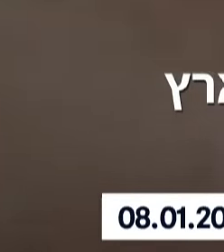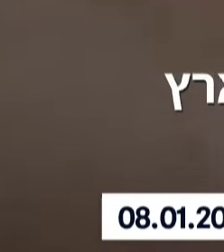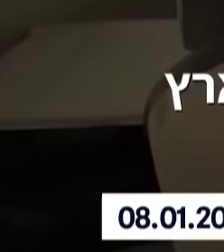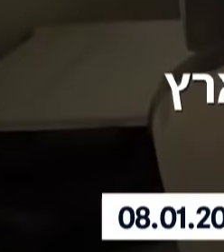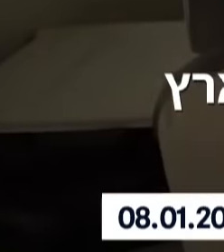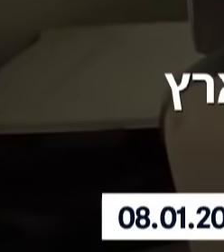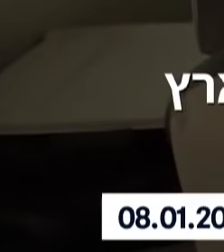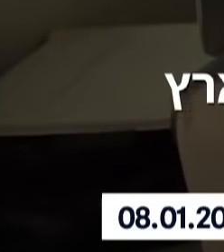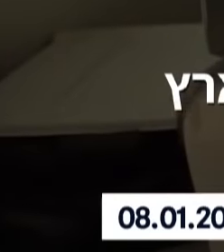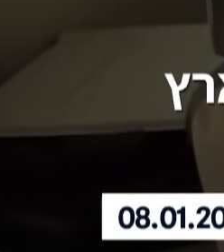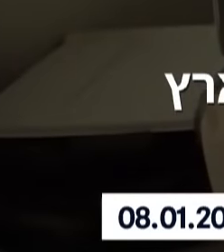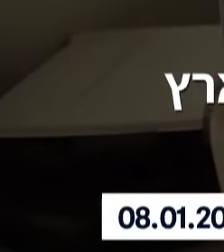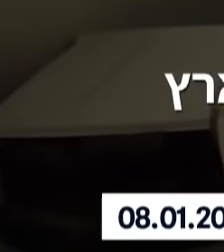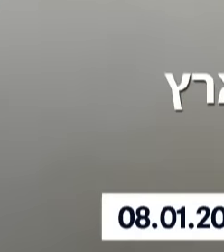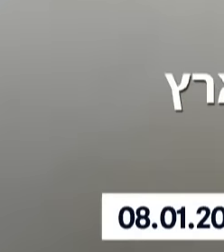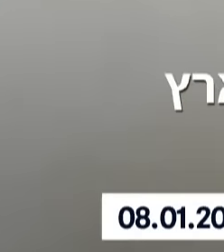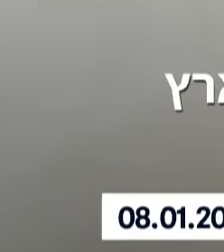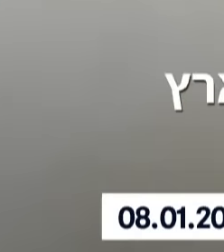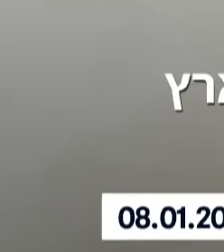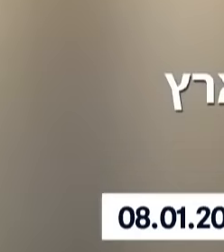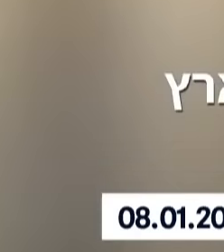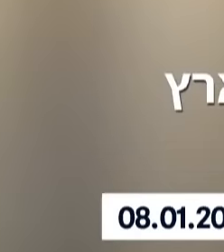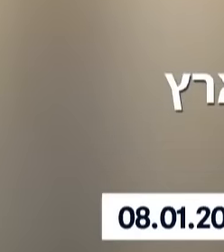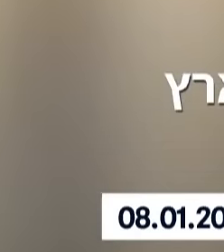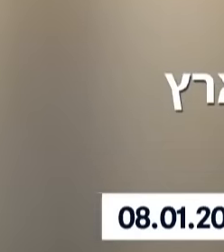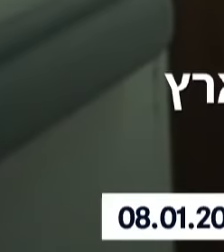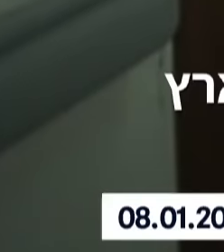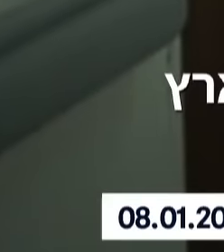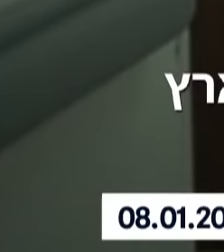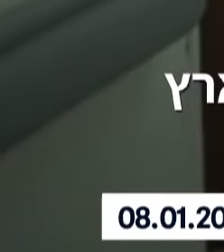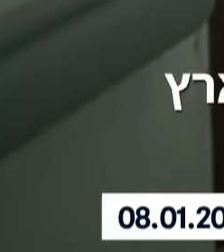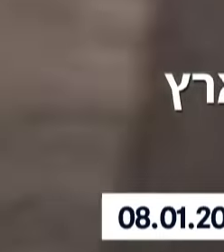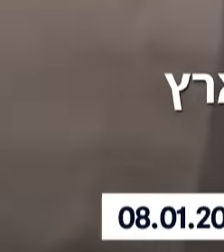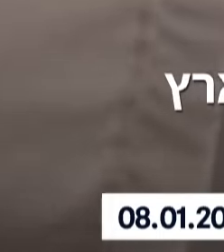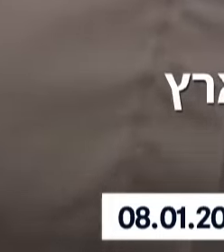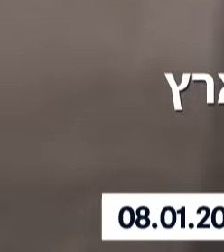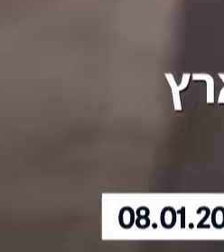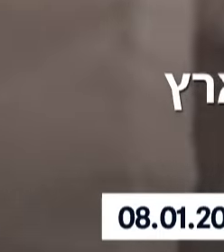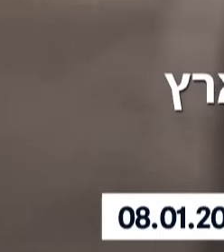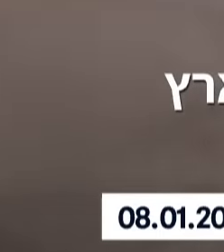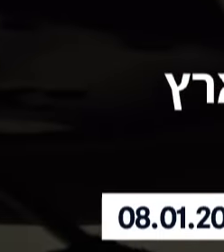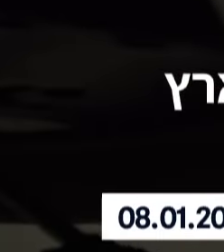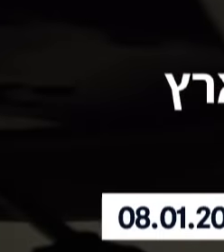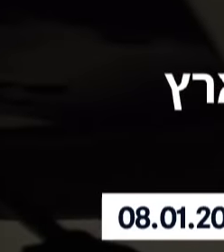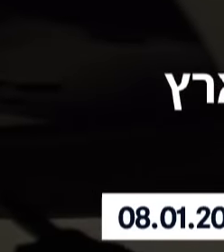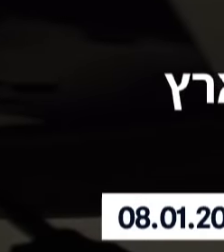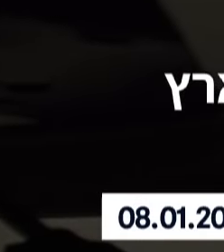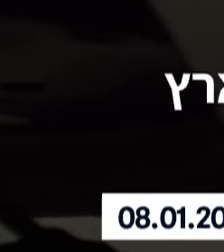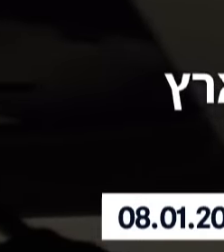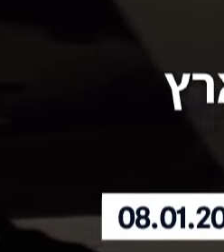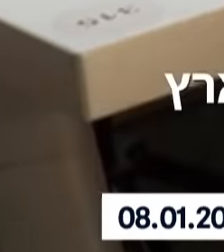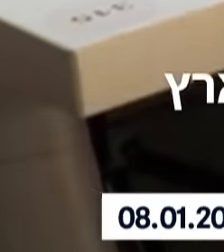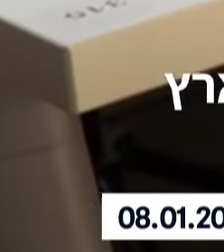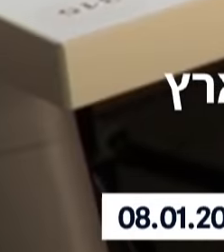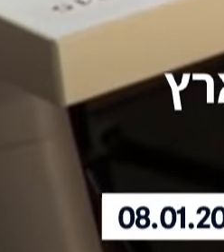לי בכלל? פרשות ההטרדות המיניות של גיא רופא ומנחם אלקלעי ועדות חדשה נגד גינקולוג ממרכז הארץ, איך